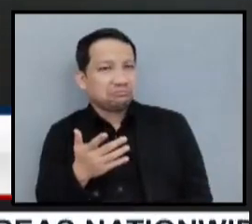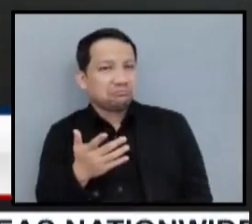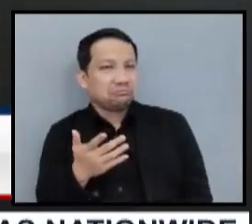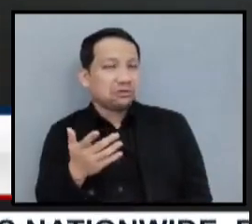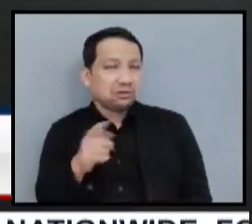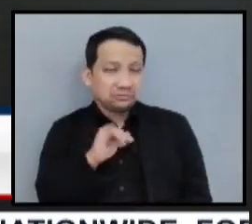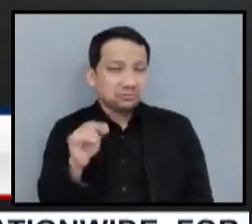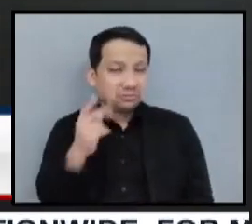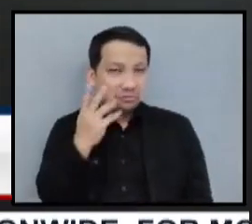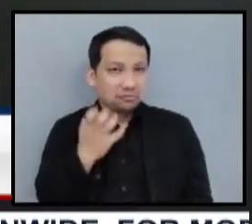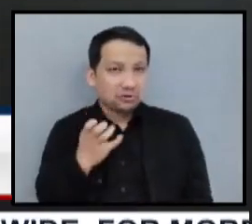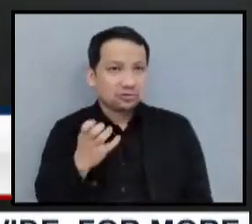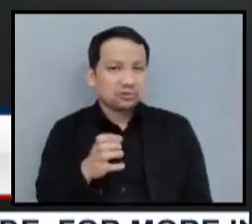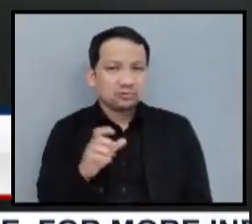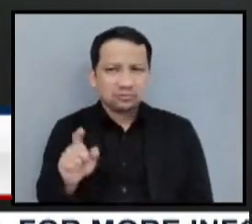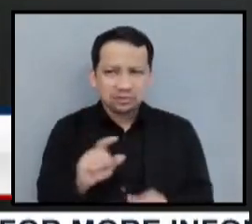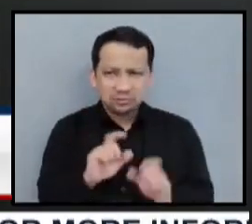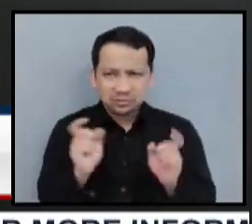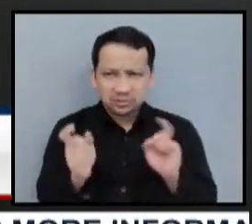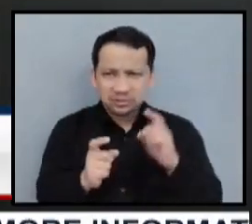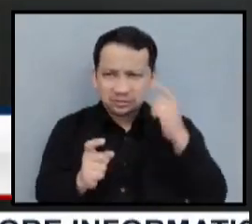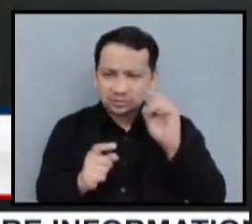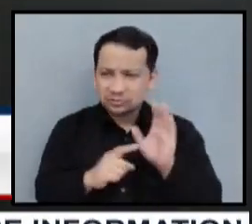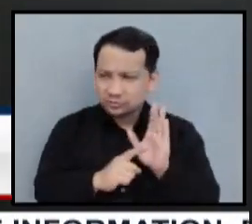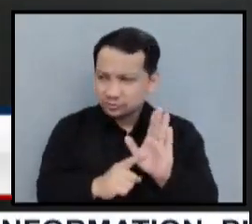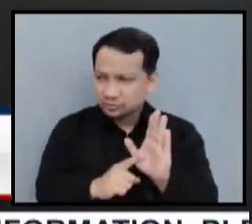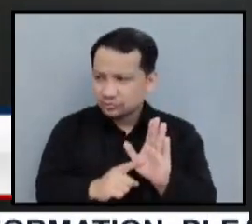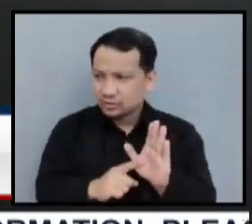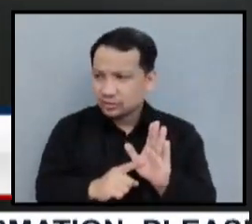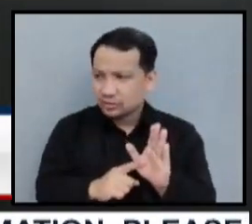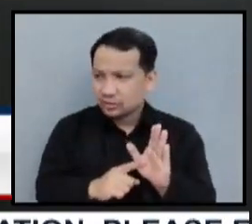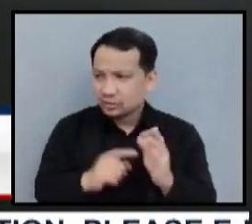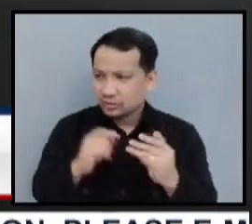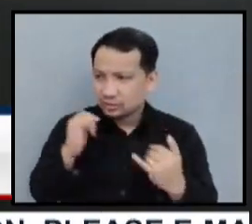gusto namin. At saka gusto namin maipakita rin na ang Igorot ay